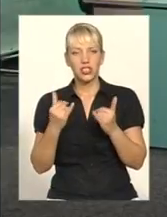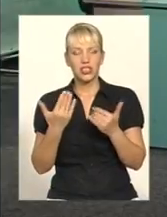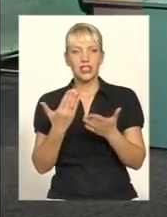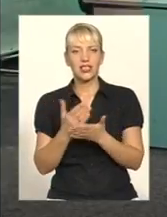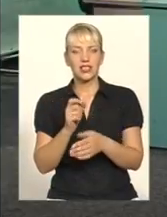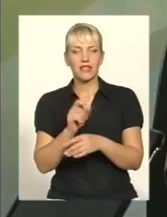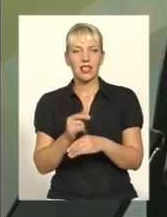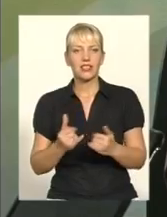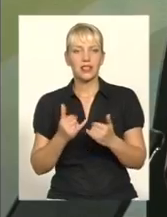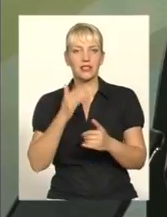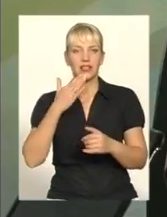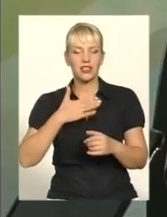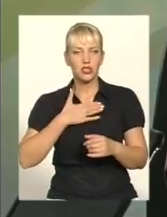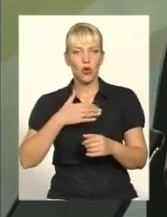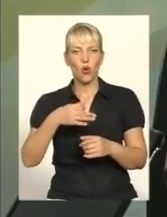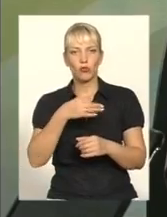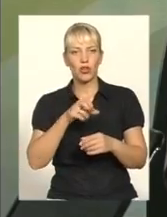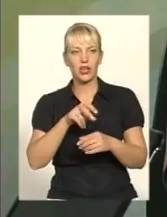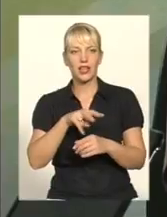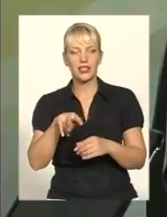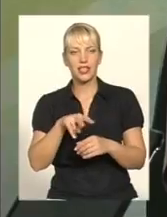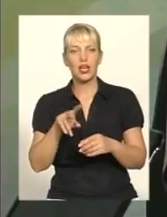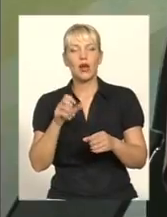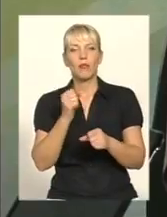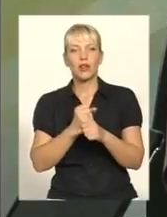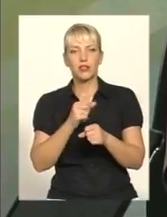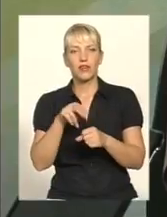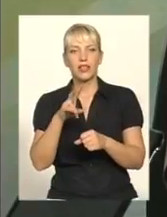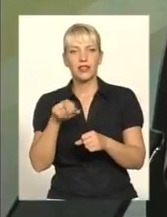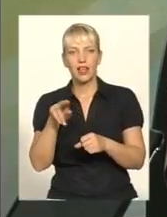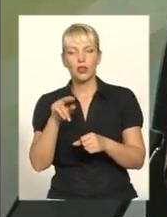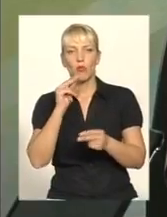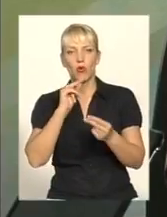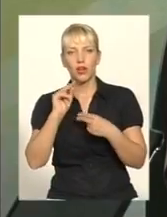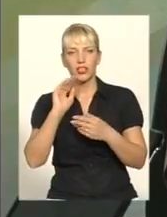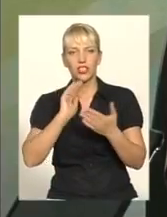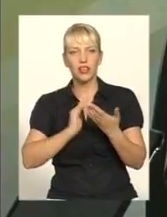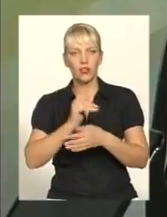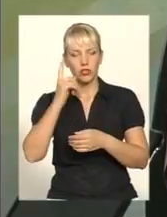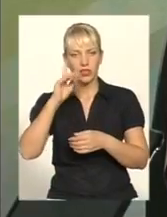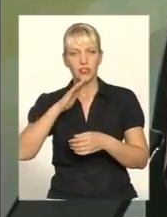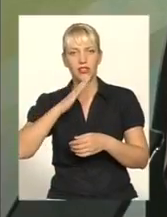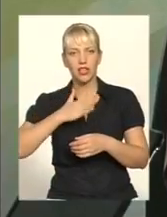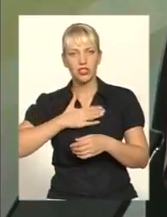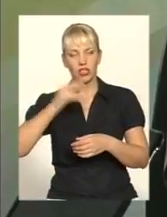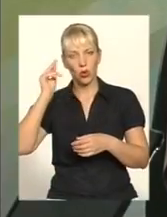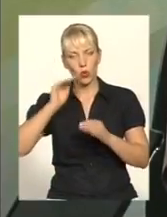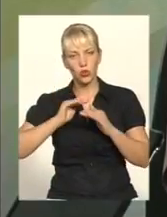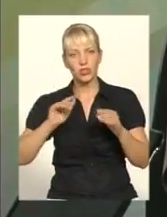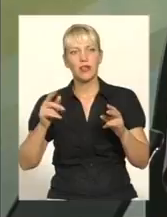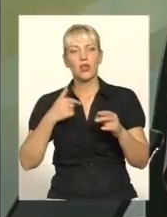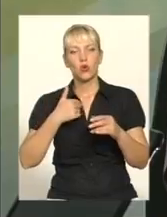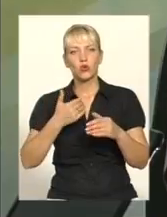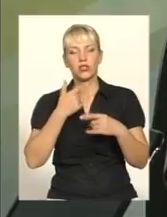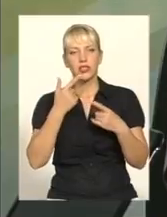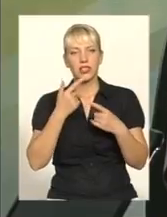нашого обласного ліцею – працювати над покращенням якості знань наших учнів. Хочу сказати, що вона повинна бути кращою.